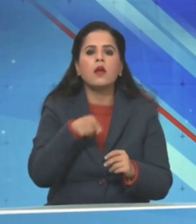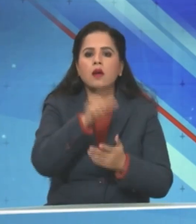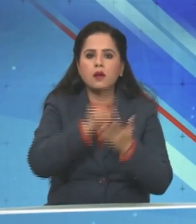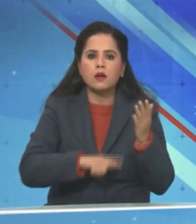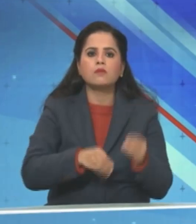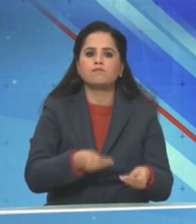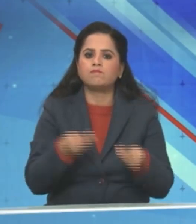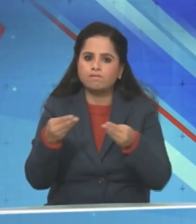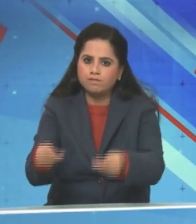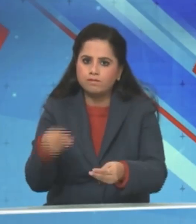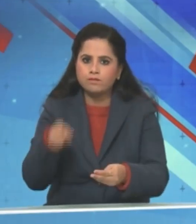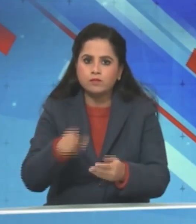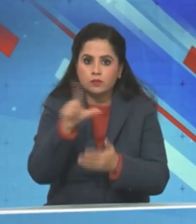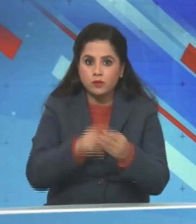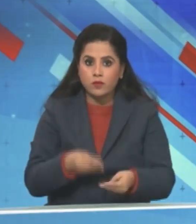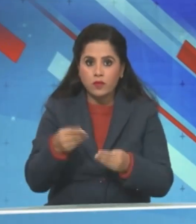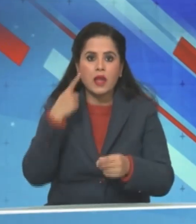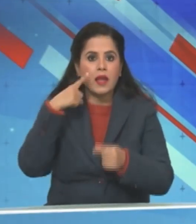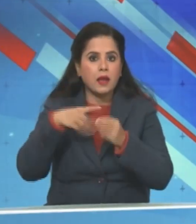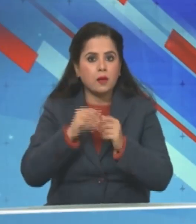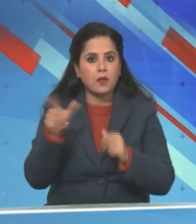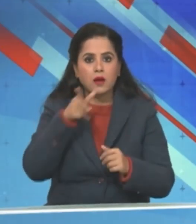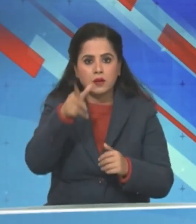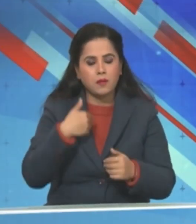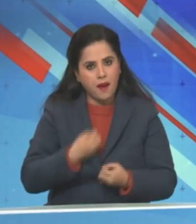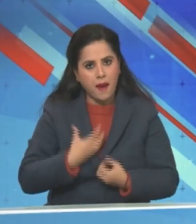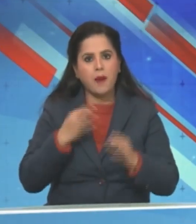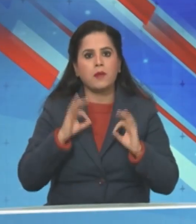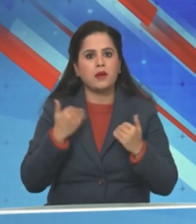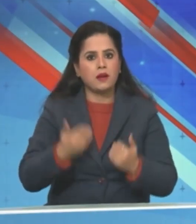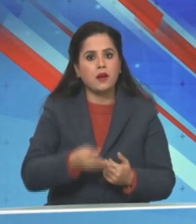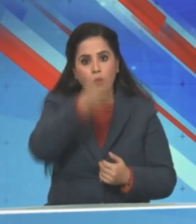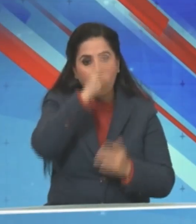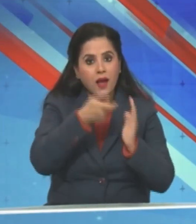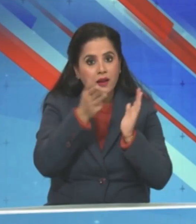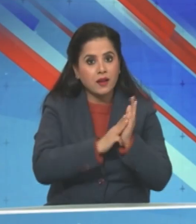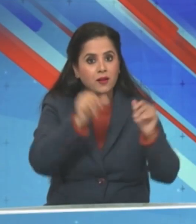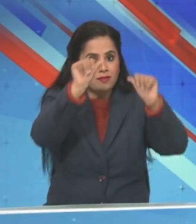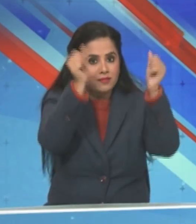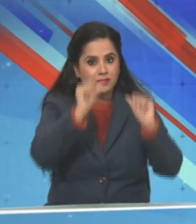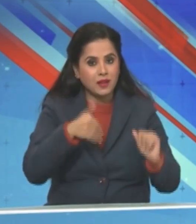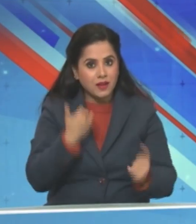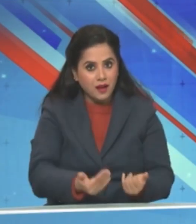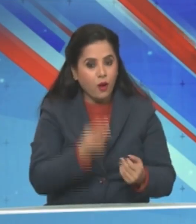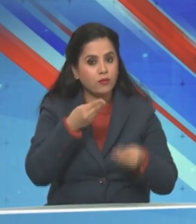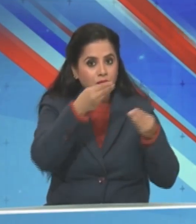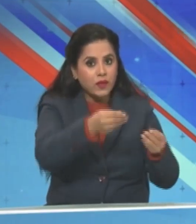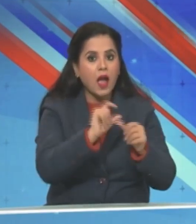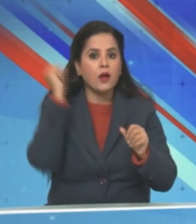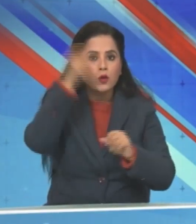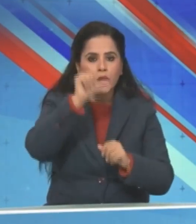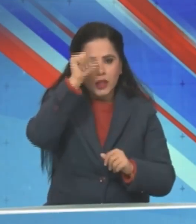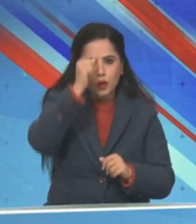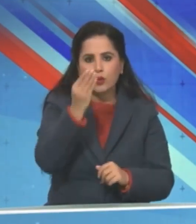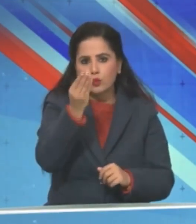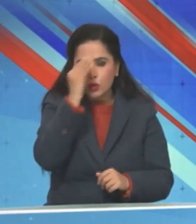निमंत्रण कार्ड सौंपा है। निमंत्रण लेकर इकबाल अंसारी ने कहा कि मुझे खुशी है कि भगवान राम की मूर्ति स्थापित होने जा रही है। अयोध्या